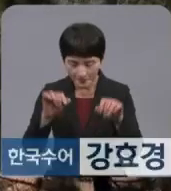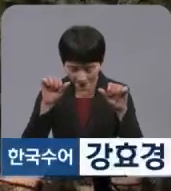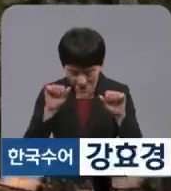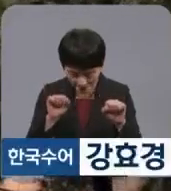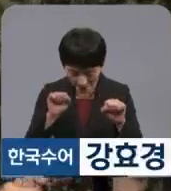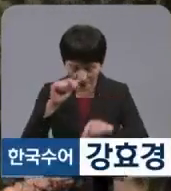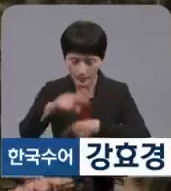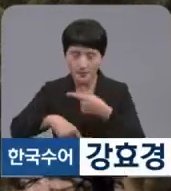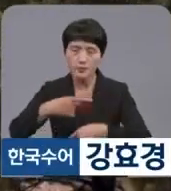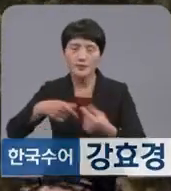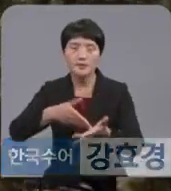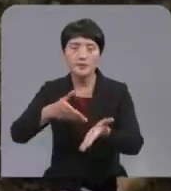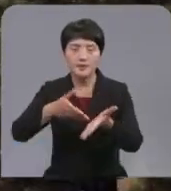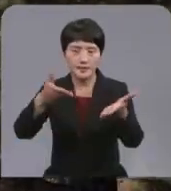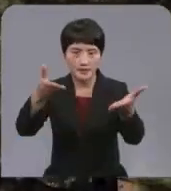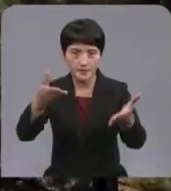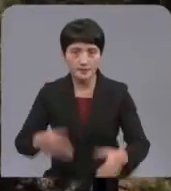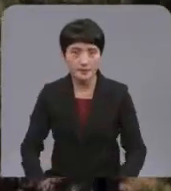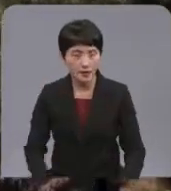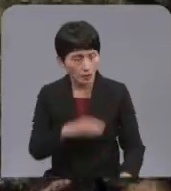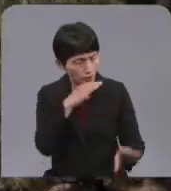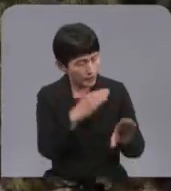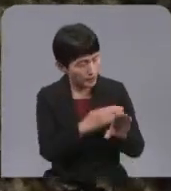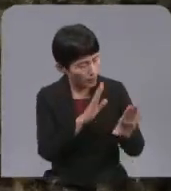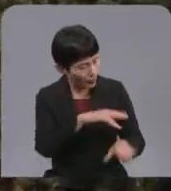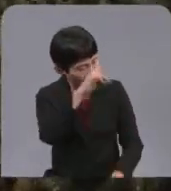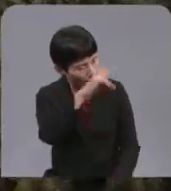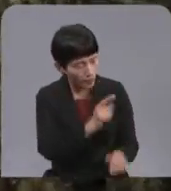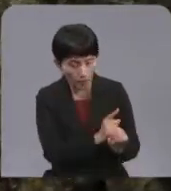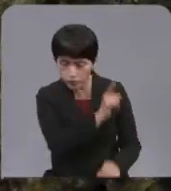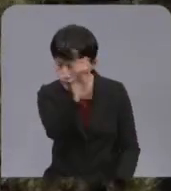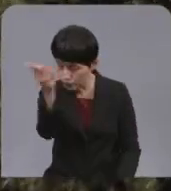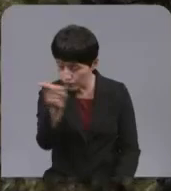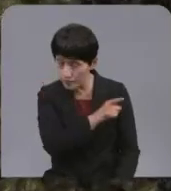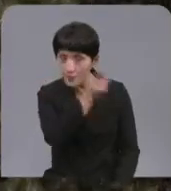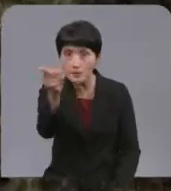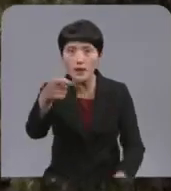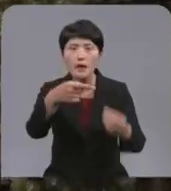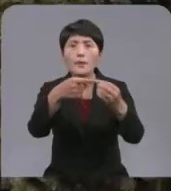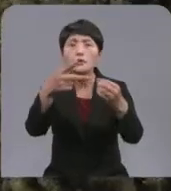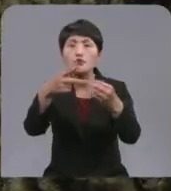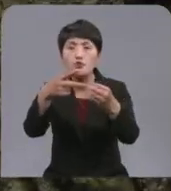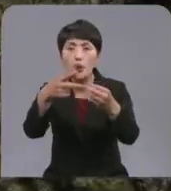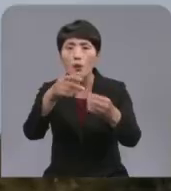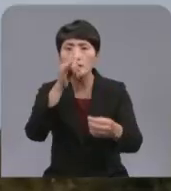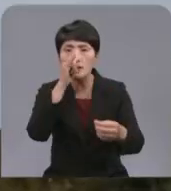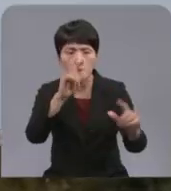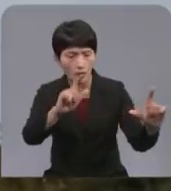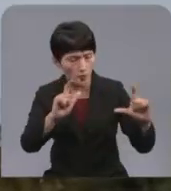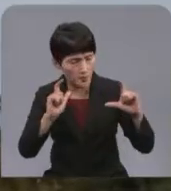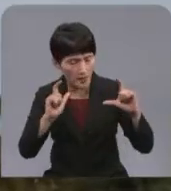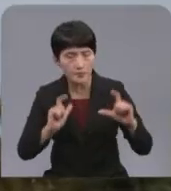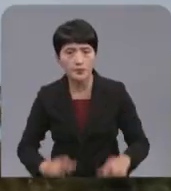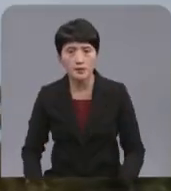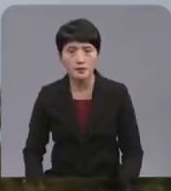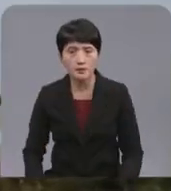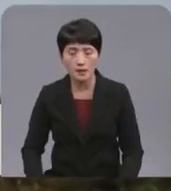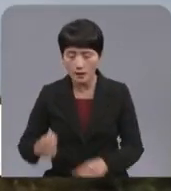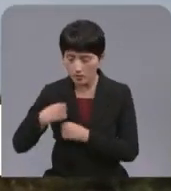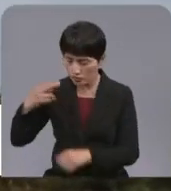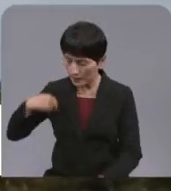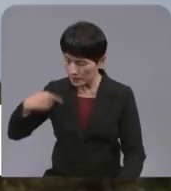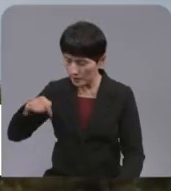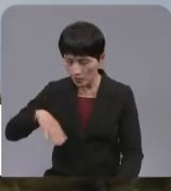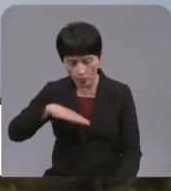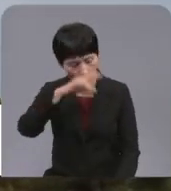20 февраля КНДР запустила две баллистические ракеты малой дальности в направлении Восточного